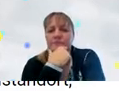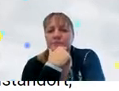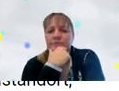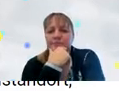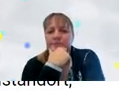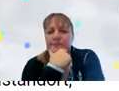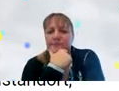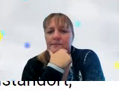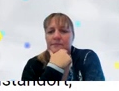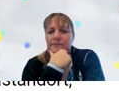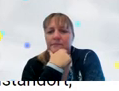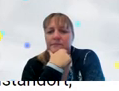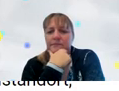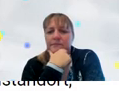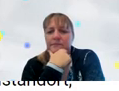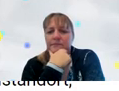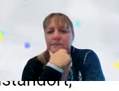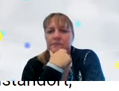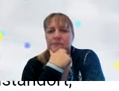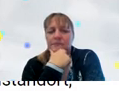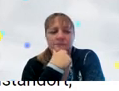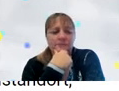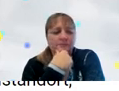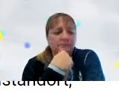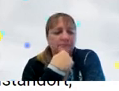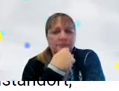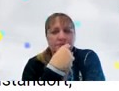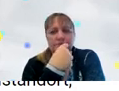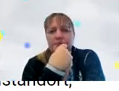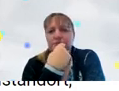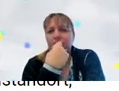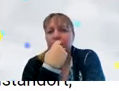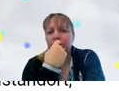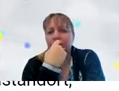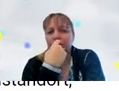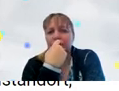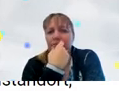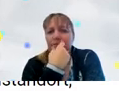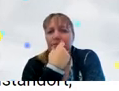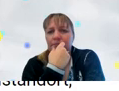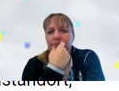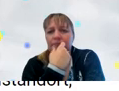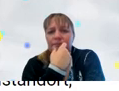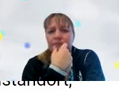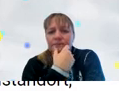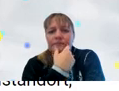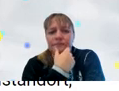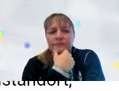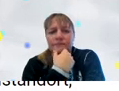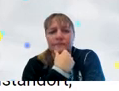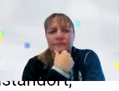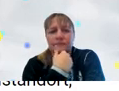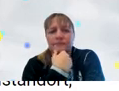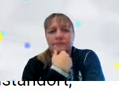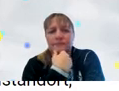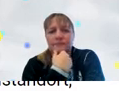generation das heißt sie haben zum einen zuständige ansprechpersonen eiltempo die sie